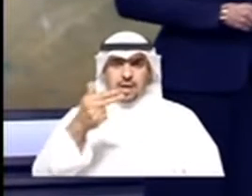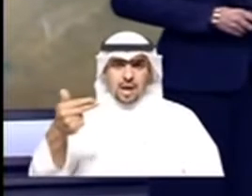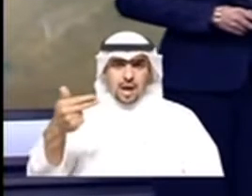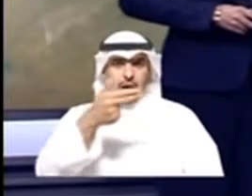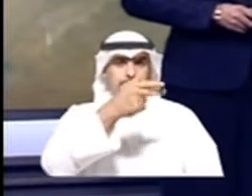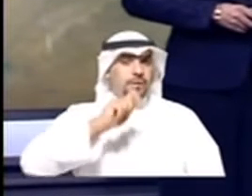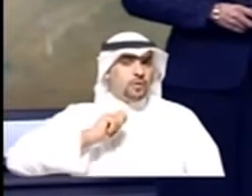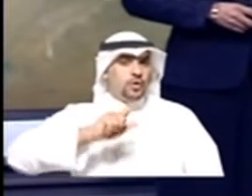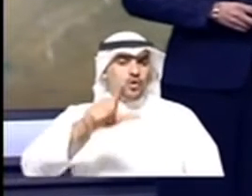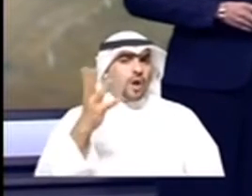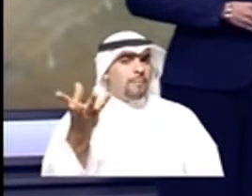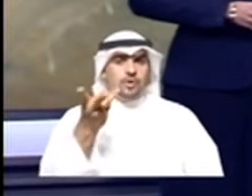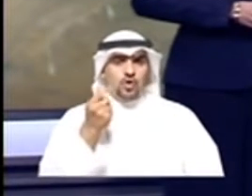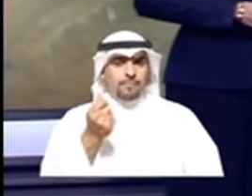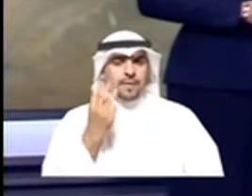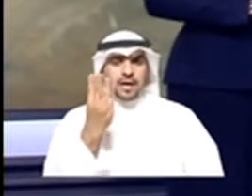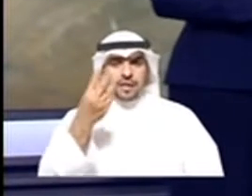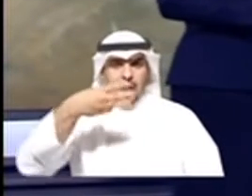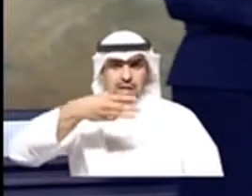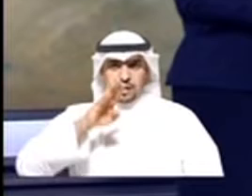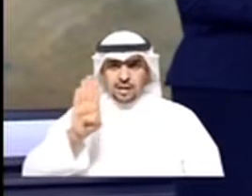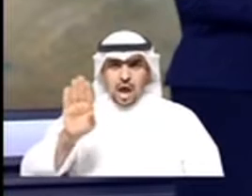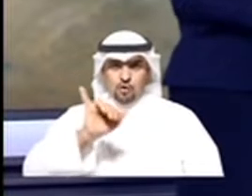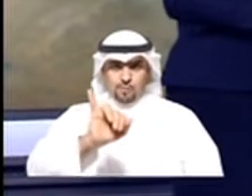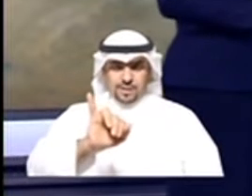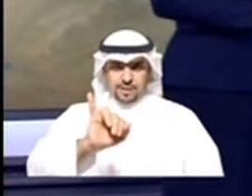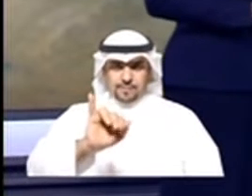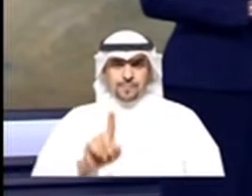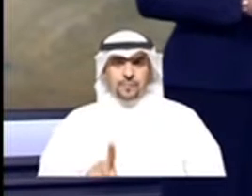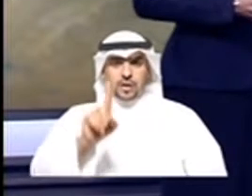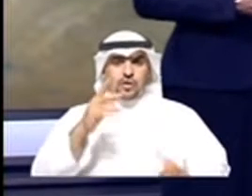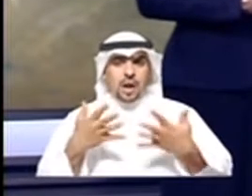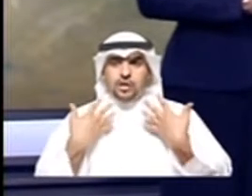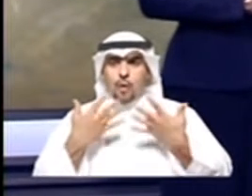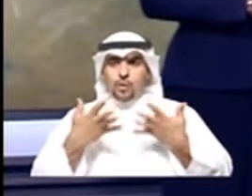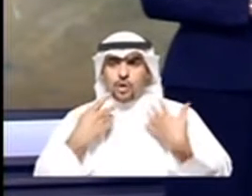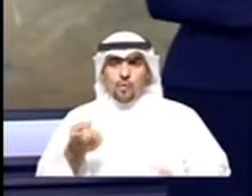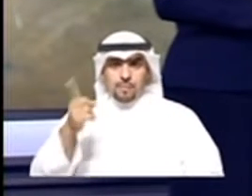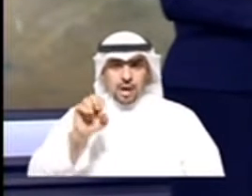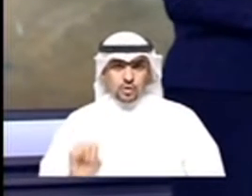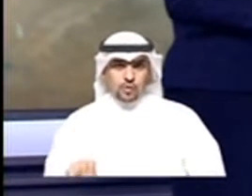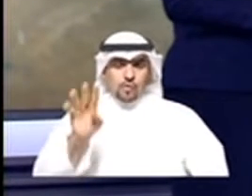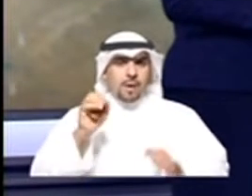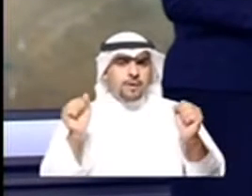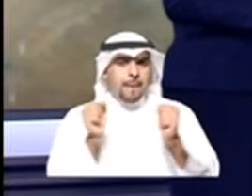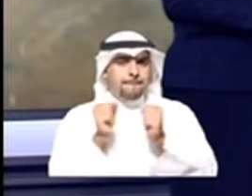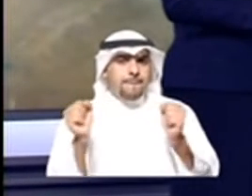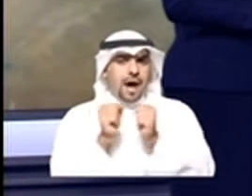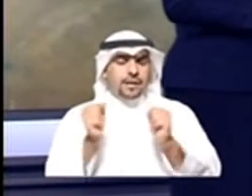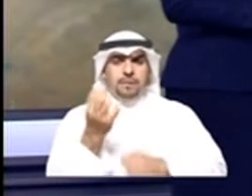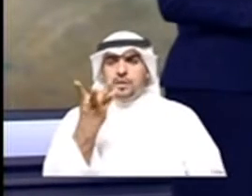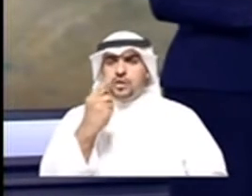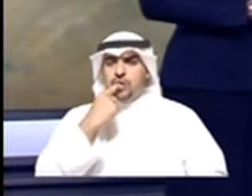سرعتها بوجه عام إلى 30 كيلومتر في الساعة. أجواء أيضا راح تكون باردة نسبيا في ساعات الصباح الأولى، متوقع تصل